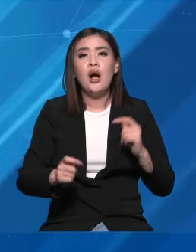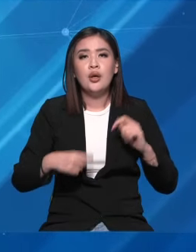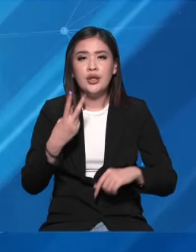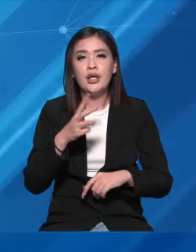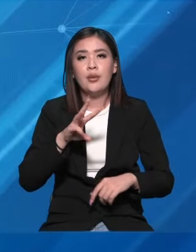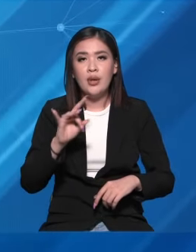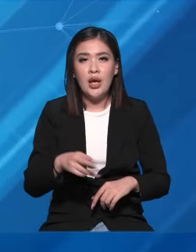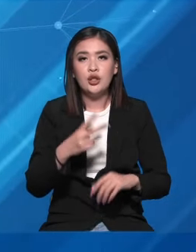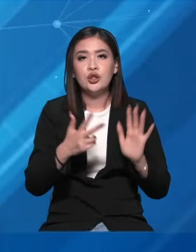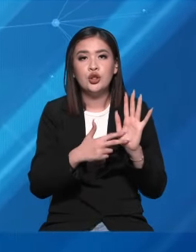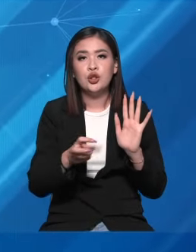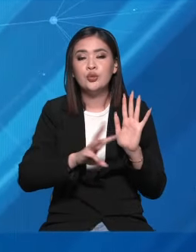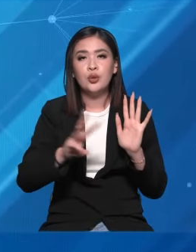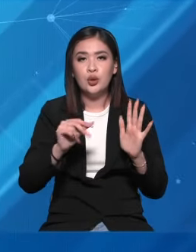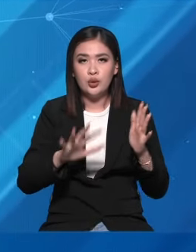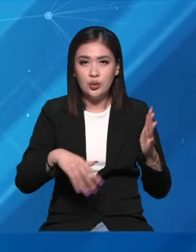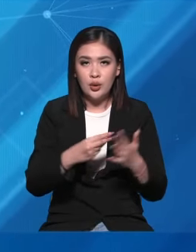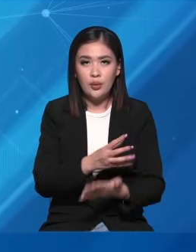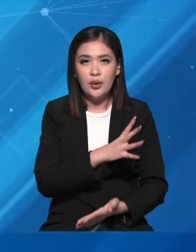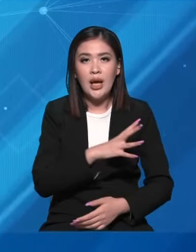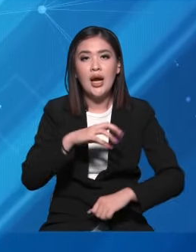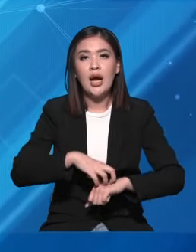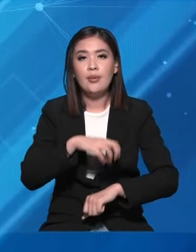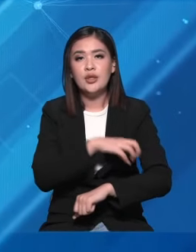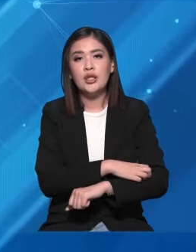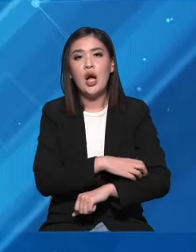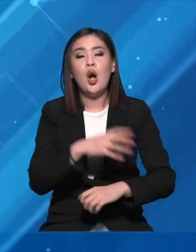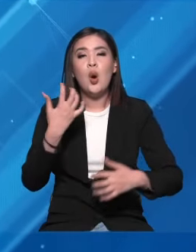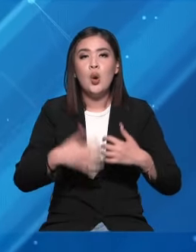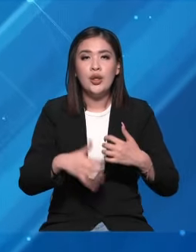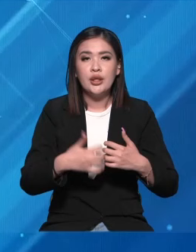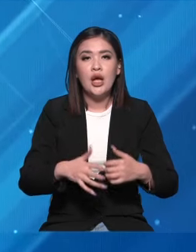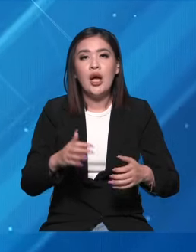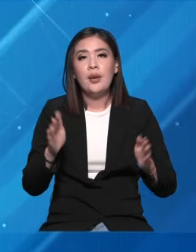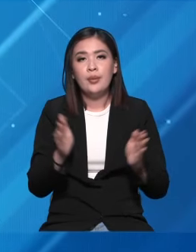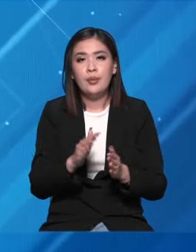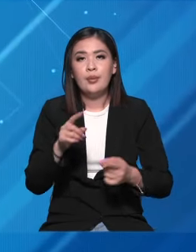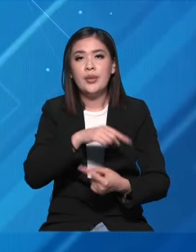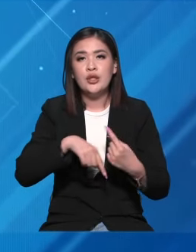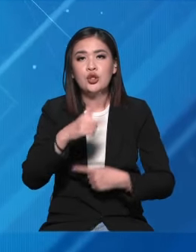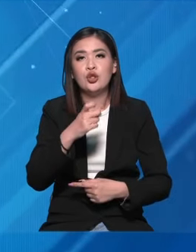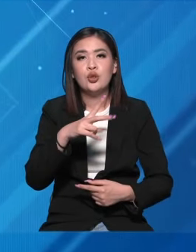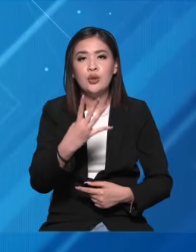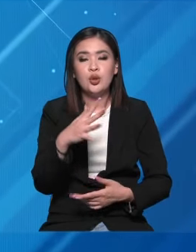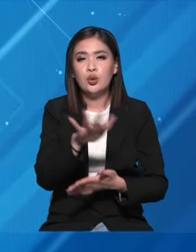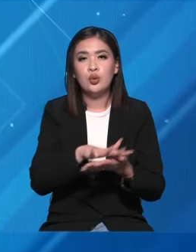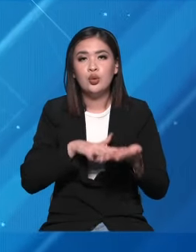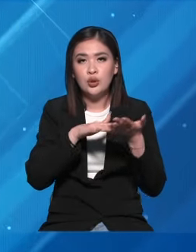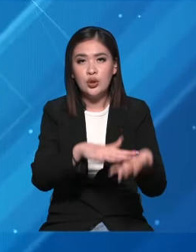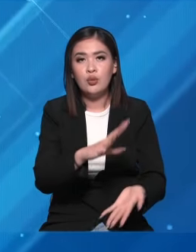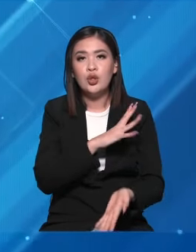миллиард 800 миллион теңге бөлінген. Өңірлік комиссияларға шағын орта бизнестен 124 өтініш түскен.